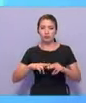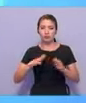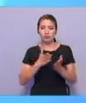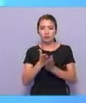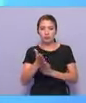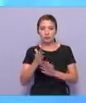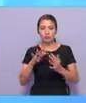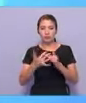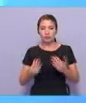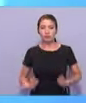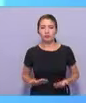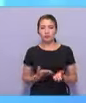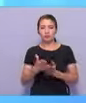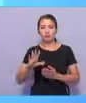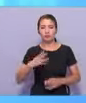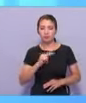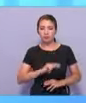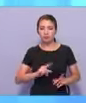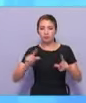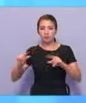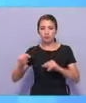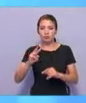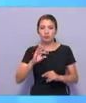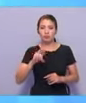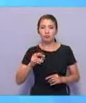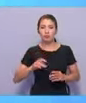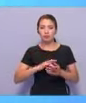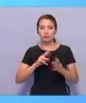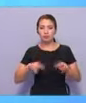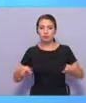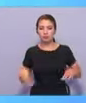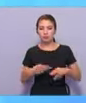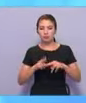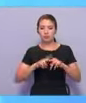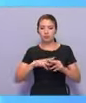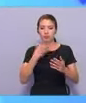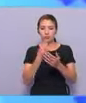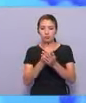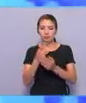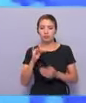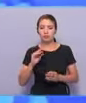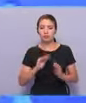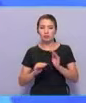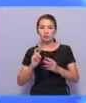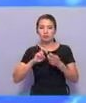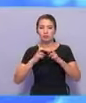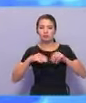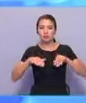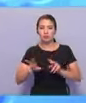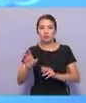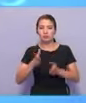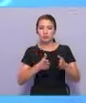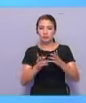мен тұрғын алаптар таралады. Жұмыс сапарында мегаполис мэрі Түркістан облысынан қосылған елді мекендердің инфрақұрылым проблемасын шешу